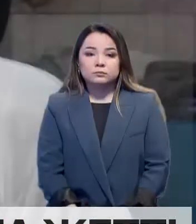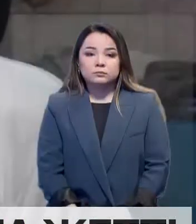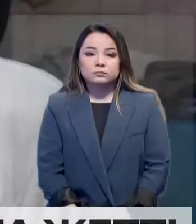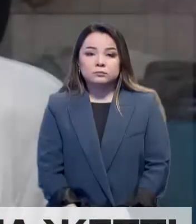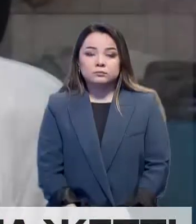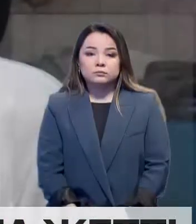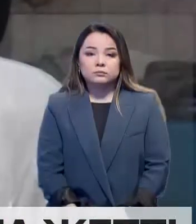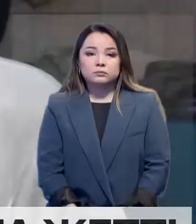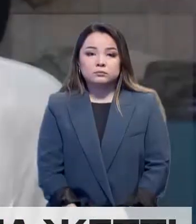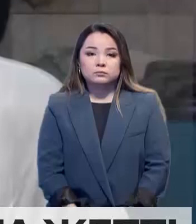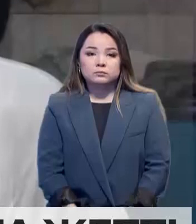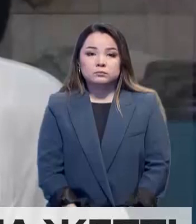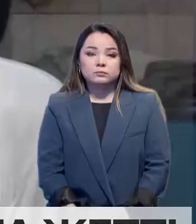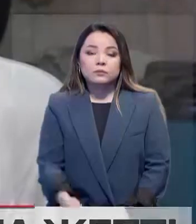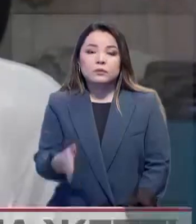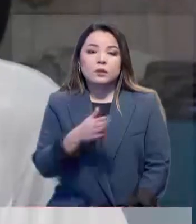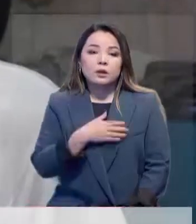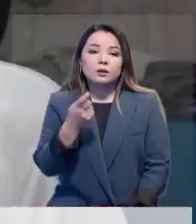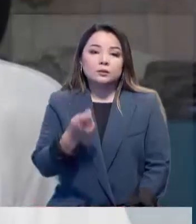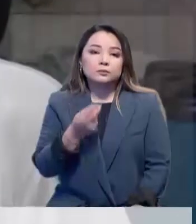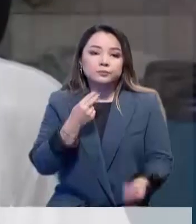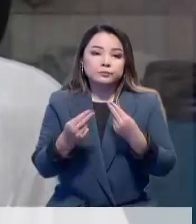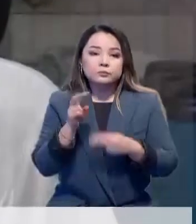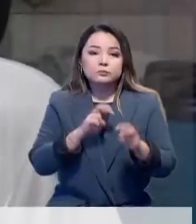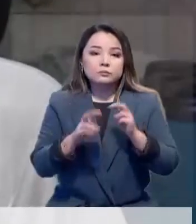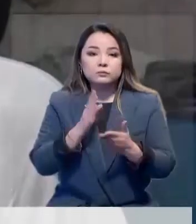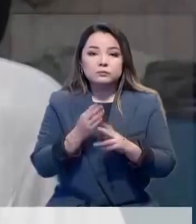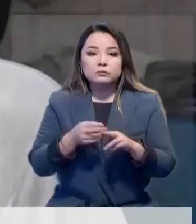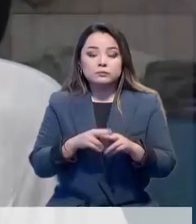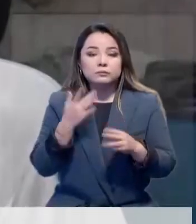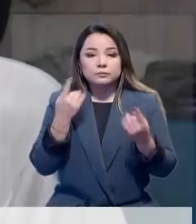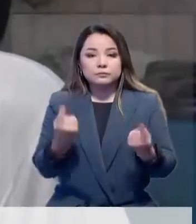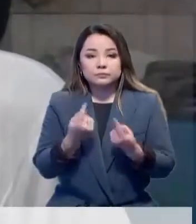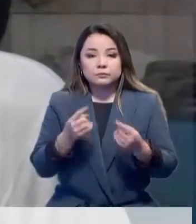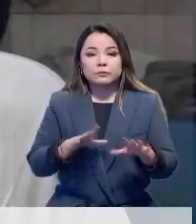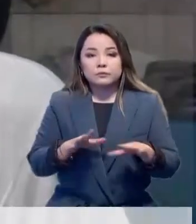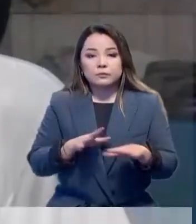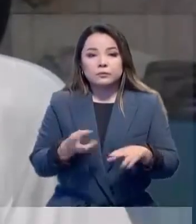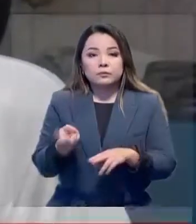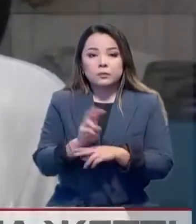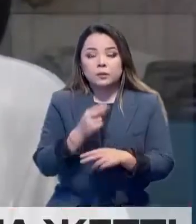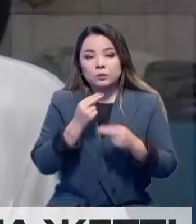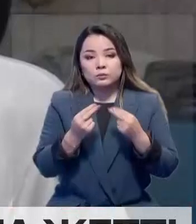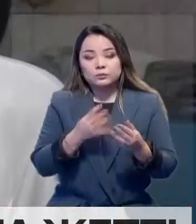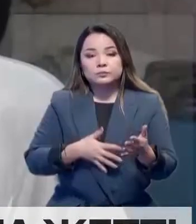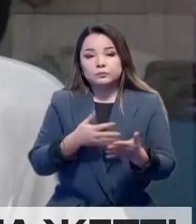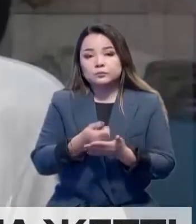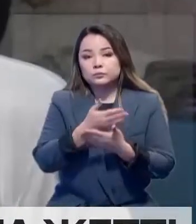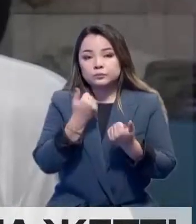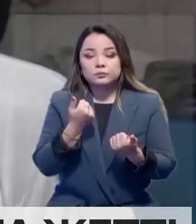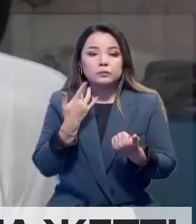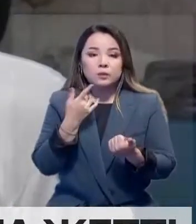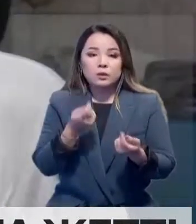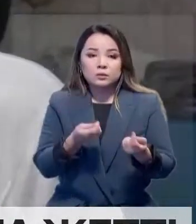Бұқар. Мен арзан азықтылы күздеймін, ол үшін әдетте базарға барамын, тойып тамақ шпеймін,